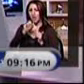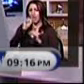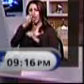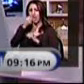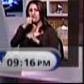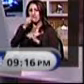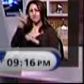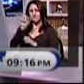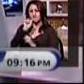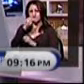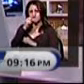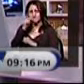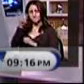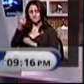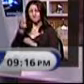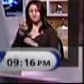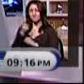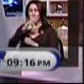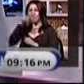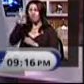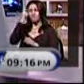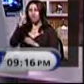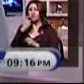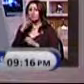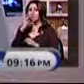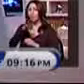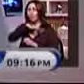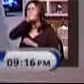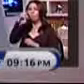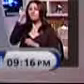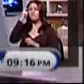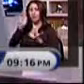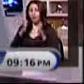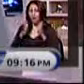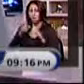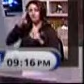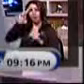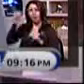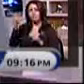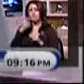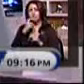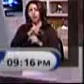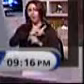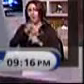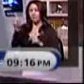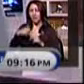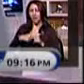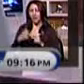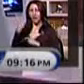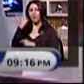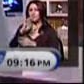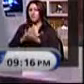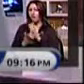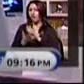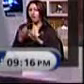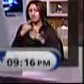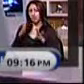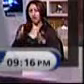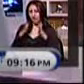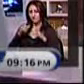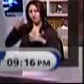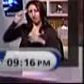الراجل البسيط اللي بيجيب لك العصير. لا، شباب صغير بيتكلم وبيهتم، واجيال طبعا مبدعه رائعه، هذه الاجيال هي اللي هتغير البلد، واخد